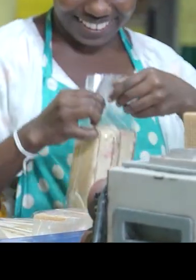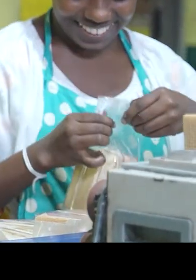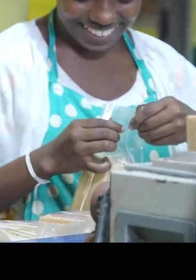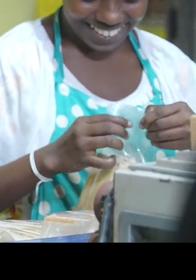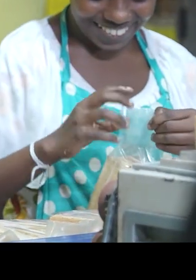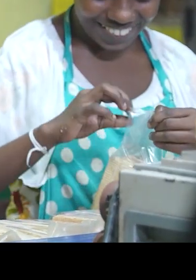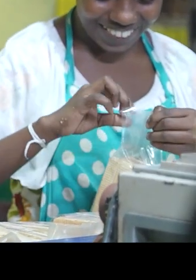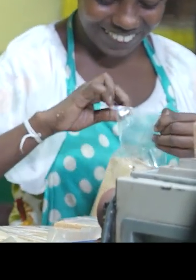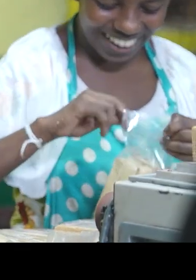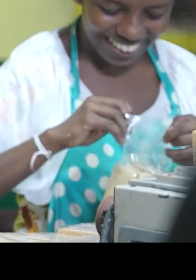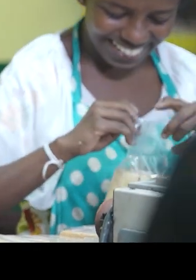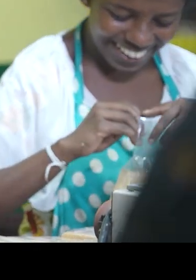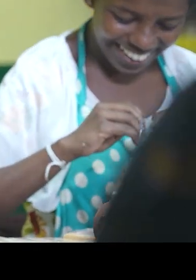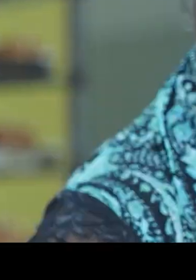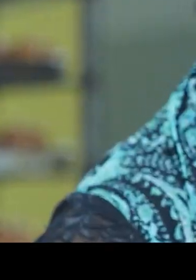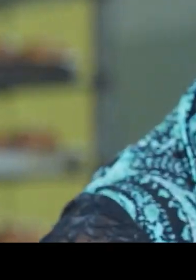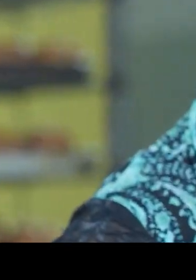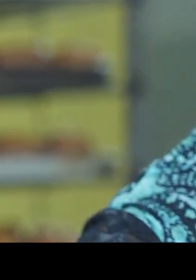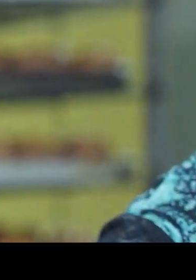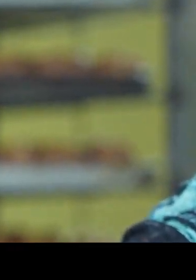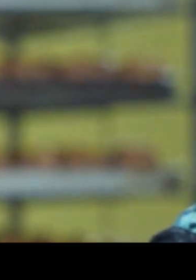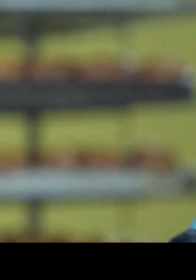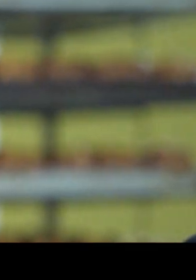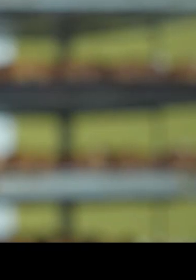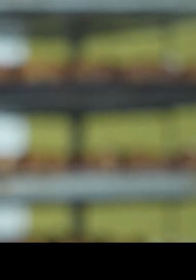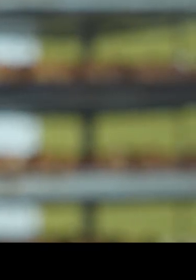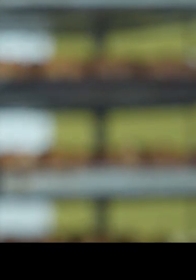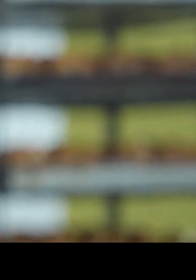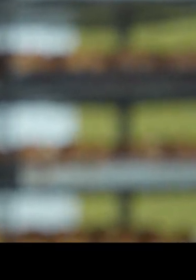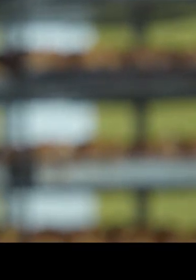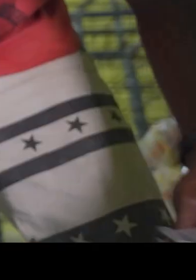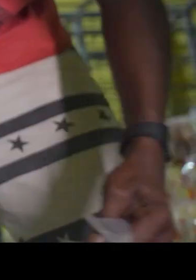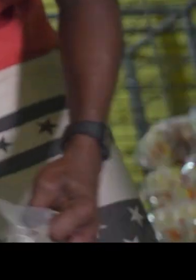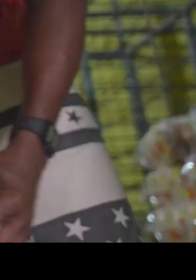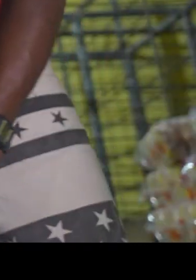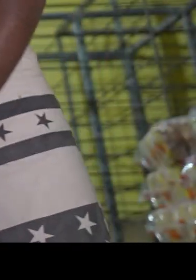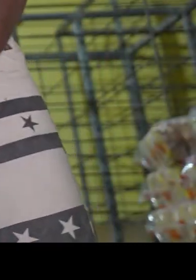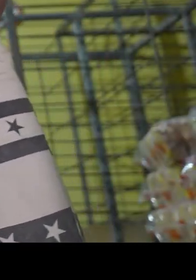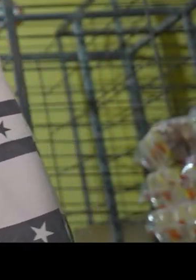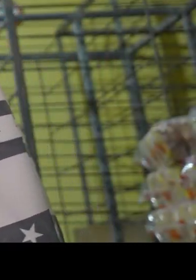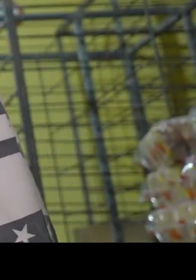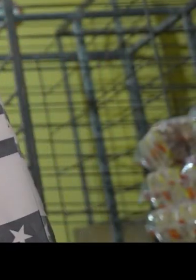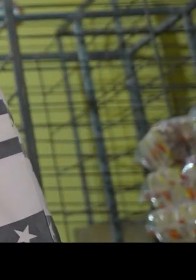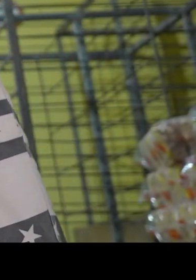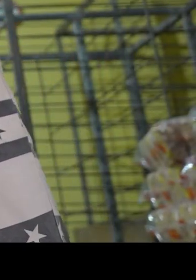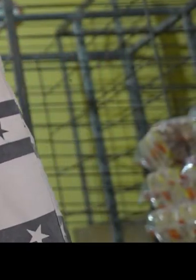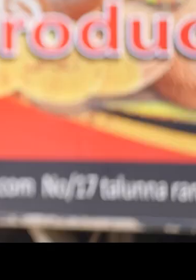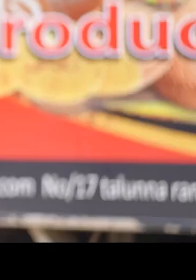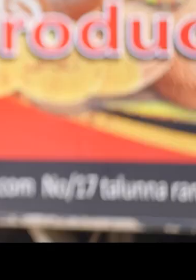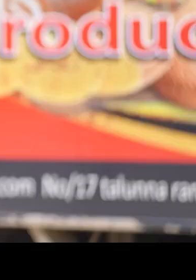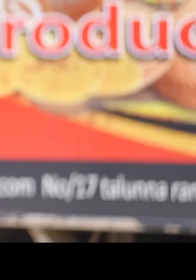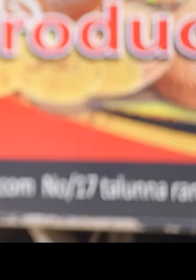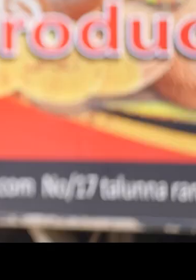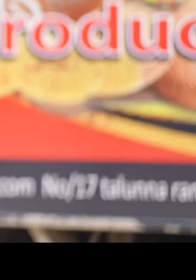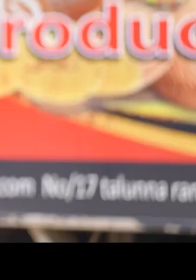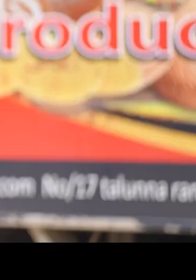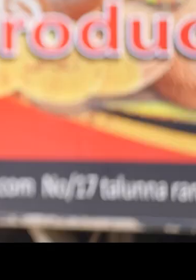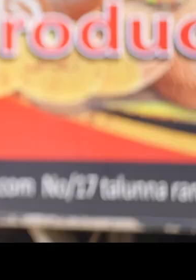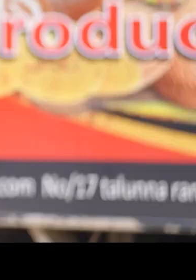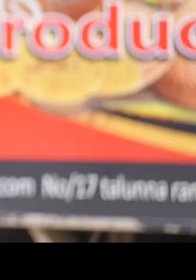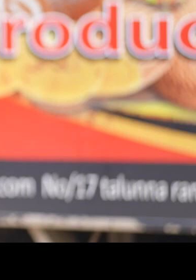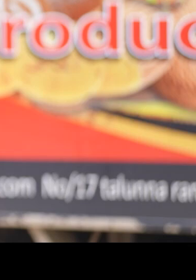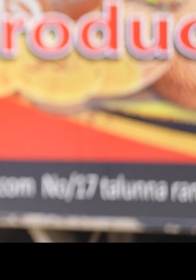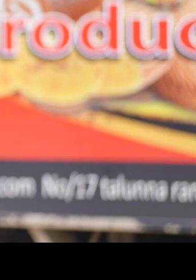බේකරිය තුල දර්ශනයකි. ආබාධ සහිත සේවකයන් අනෙක් සේවකයන් සමග සිනහ වෙමින් පාන් අසුරයි.